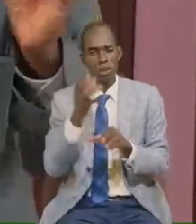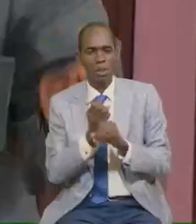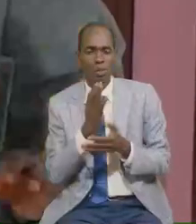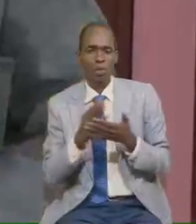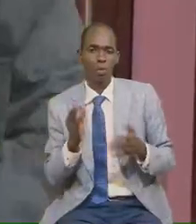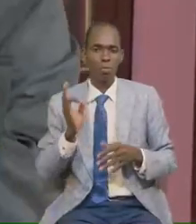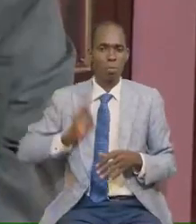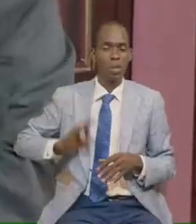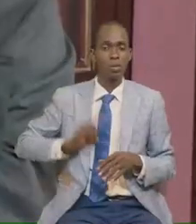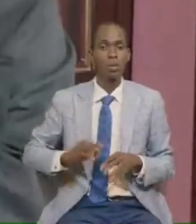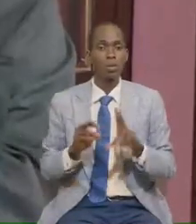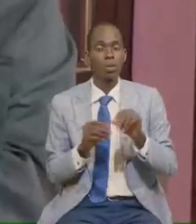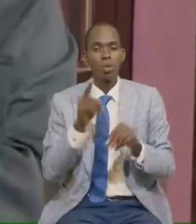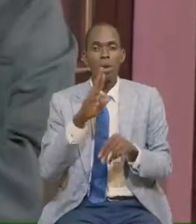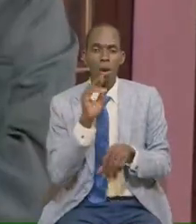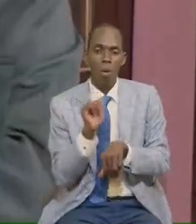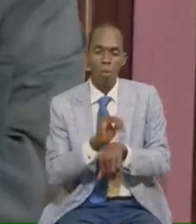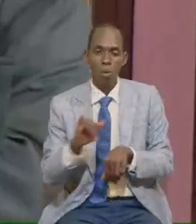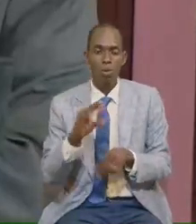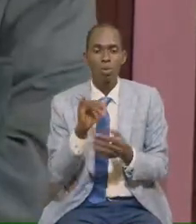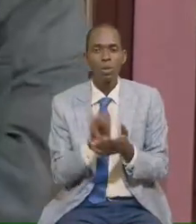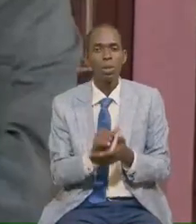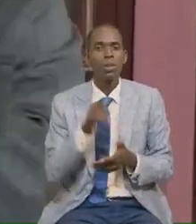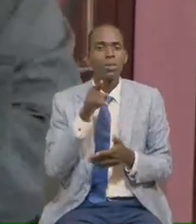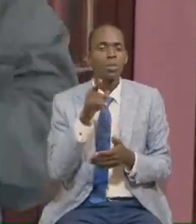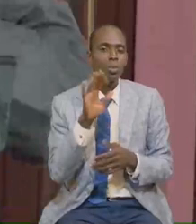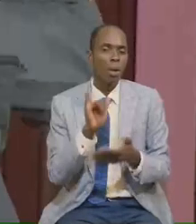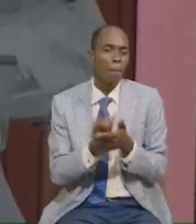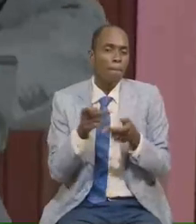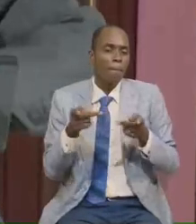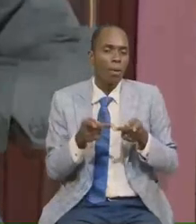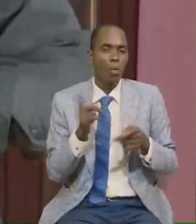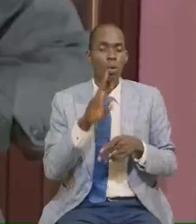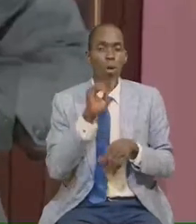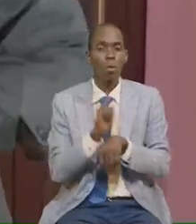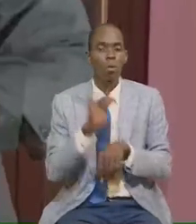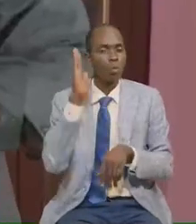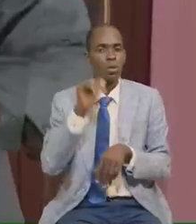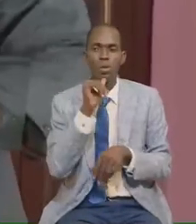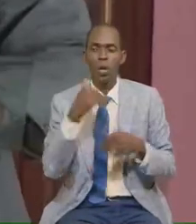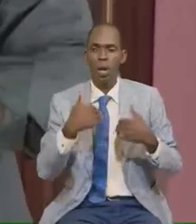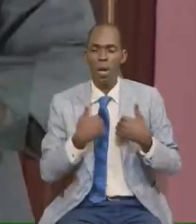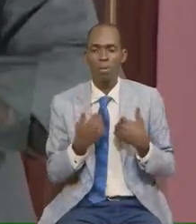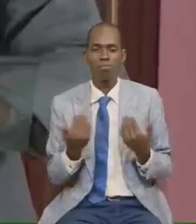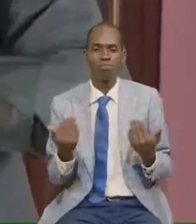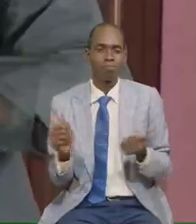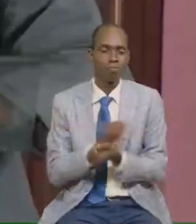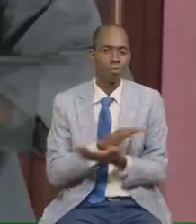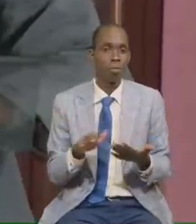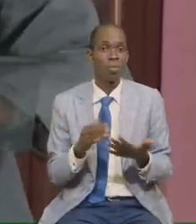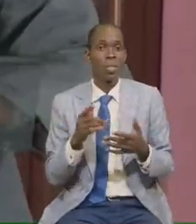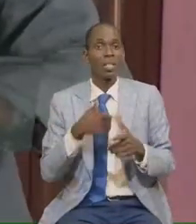travailles pour que ce lieu là n'est aucun dommage Daniel sur le passé